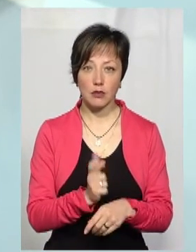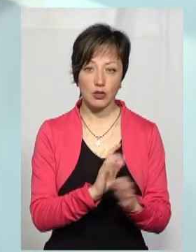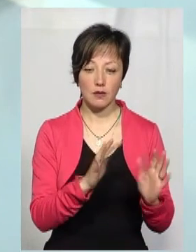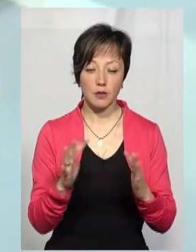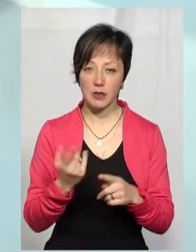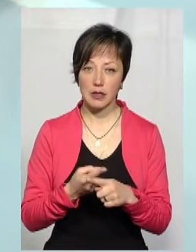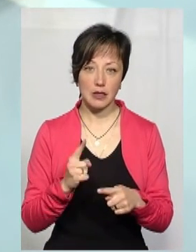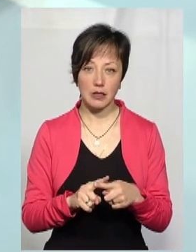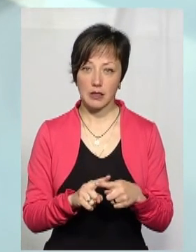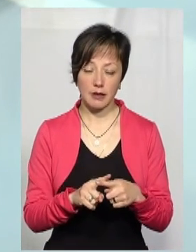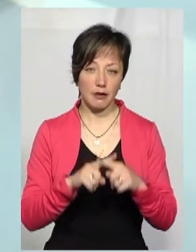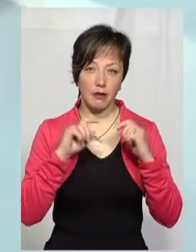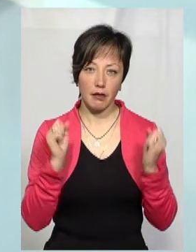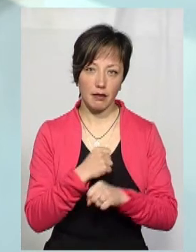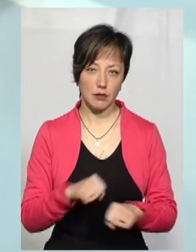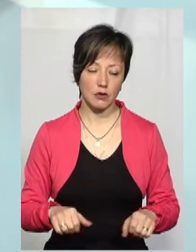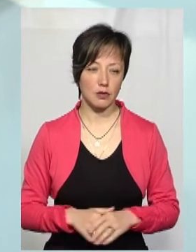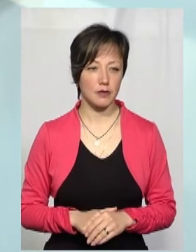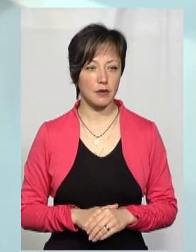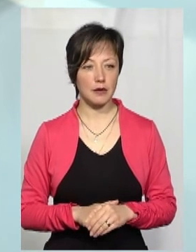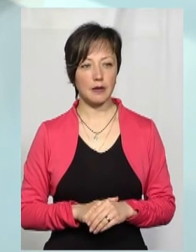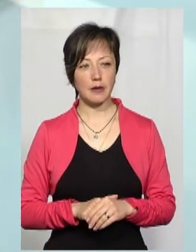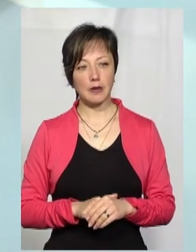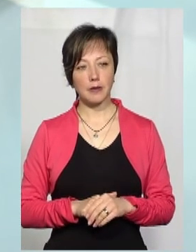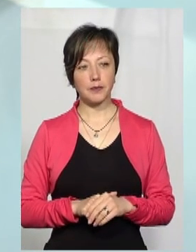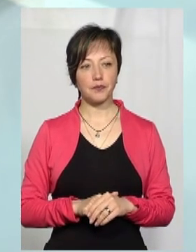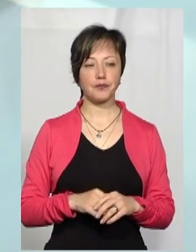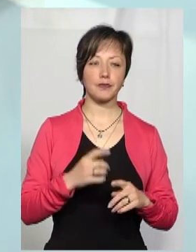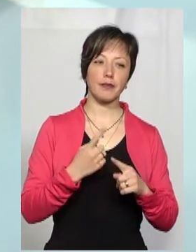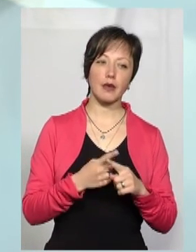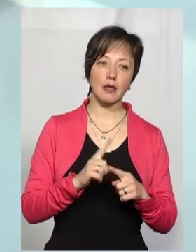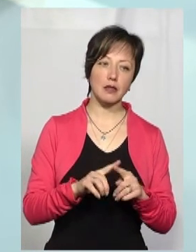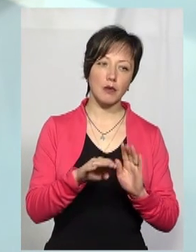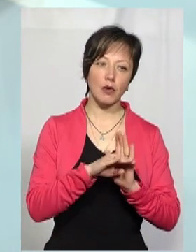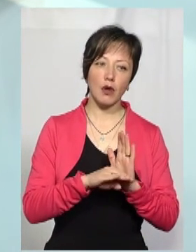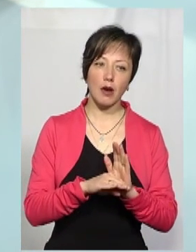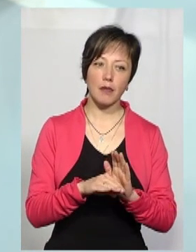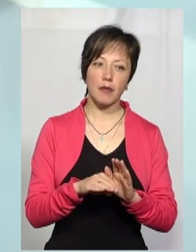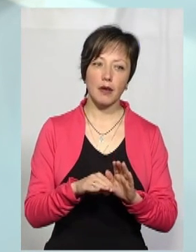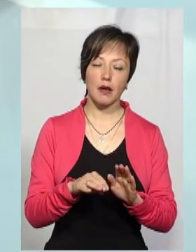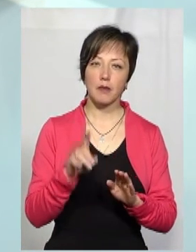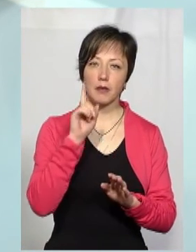більшості випадків це нереально. Не працює і нереально. Тому, по суті, ця програма, так само, як і всі інші,